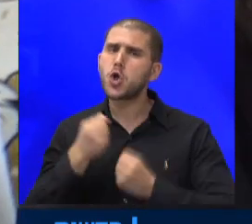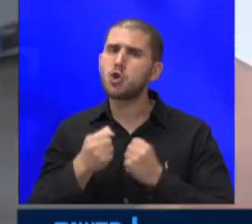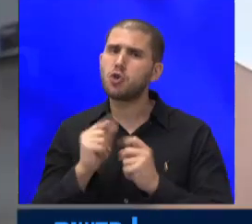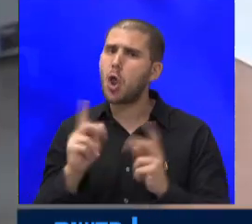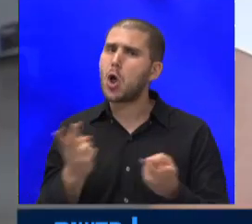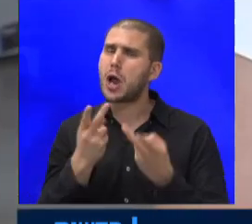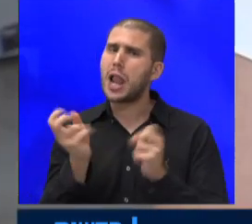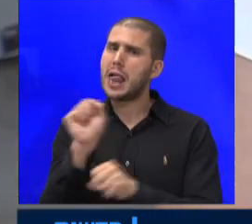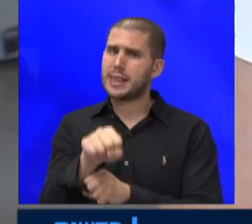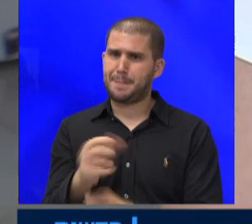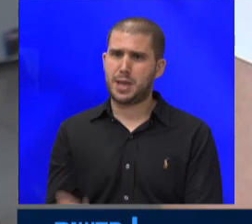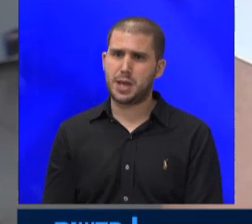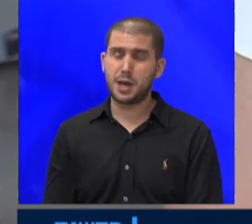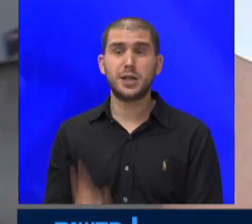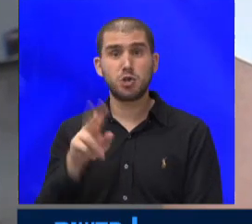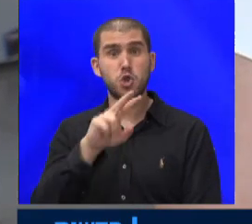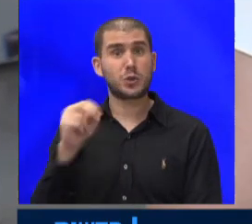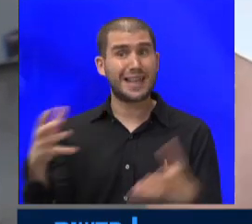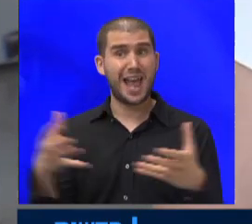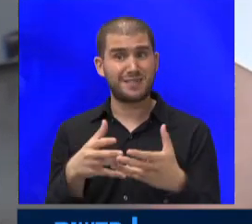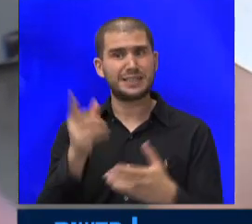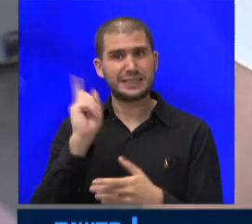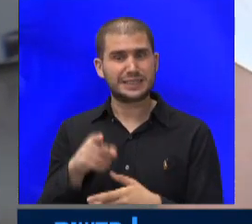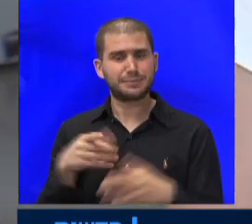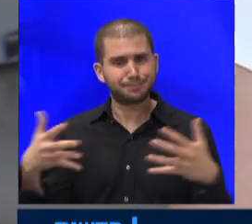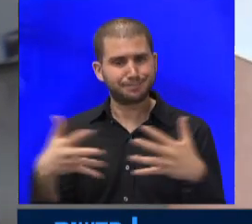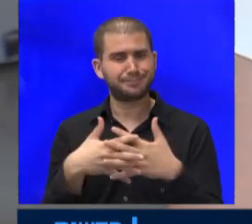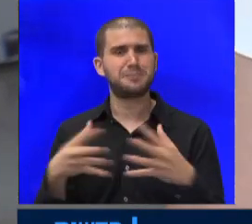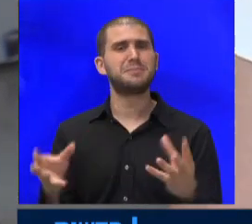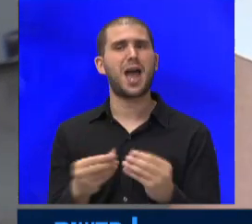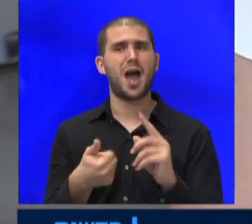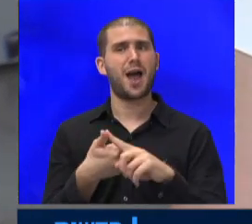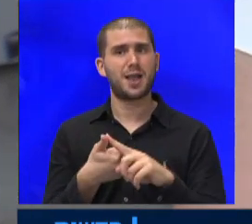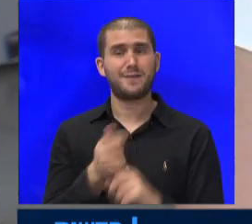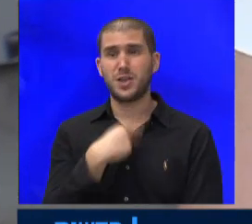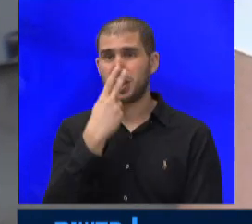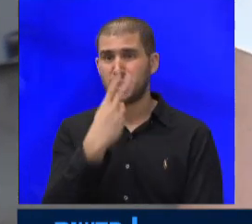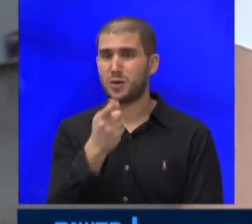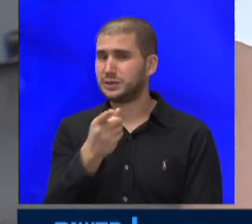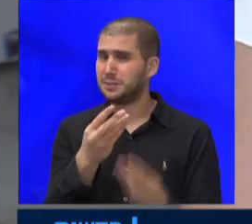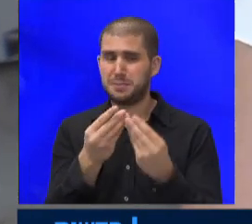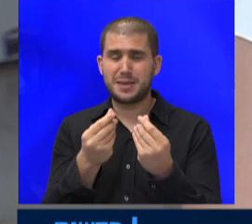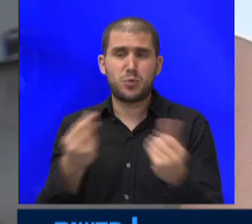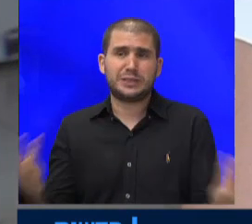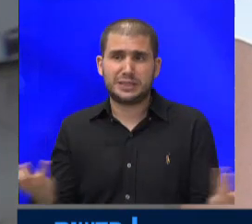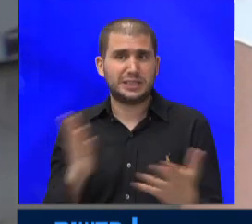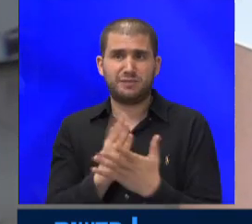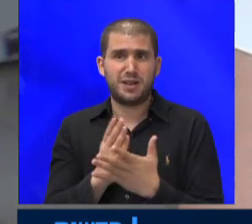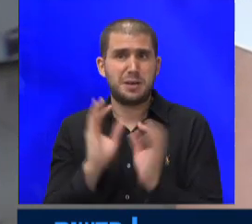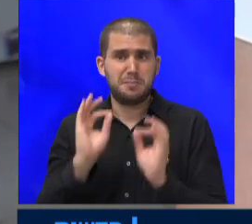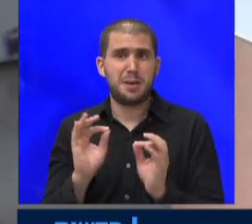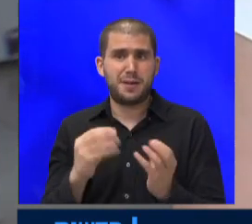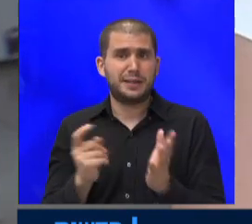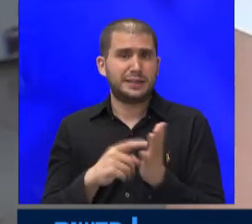יש את העניין החברתי שהם צריכים להתלכד ביחד, ואני רואה את זה מתמוסס ובאמת בלי